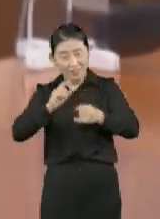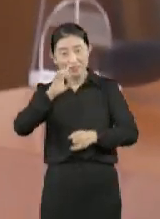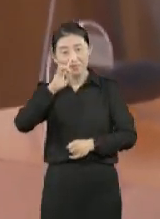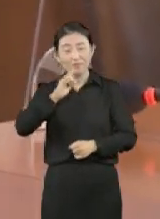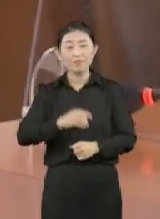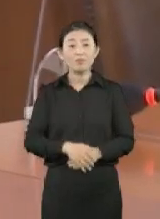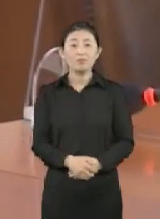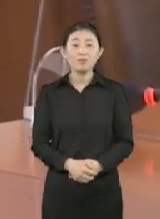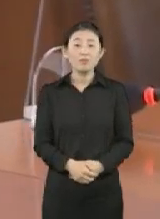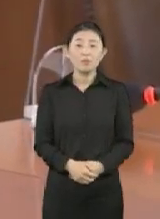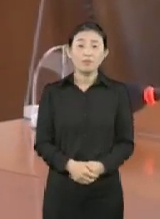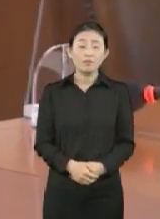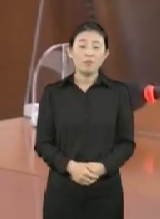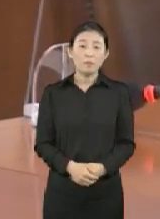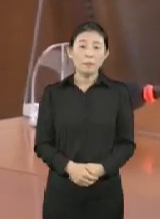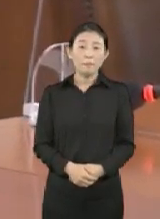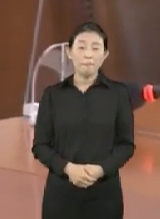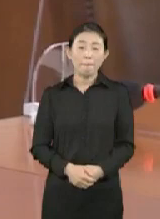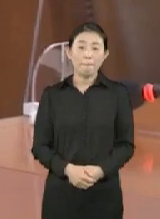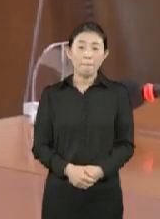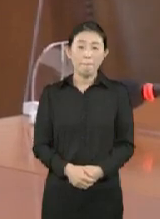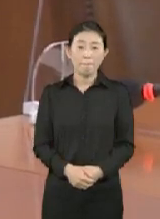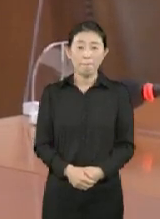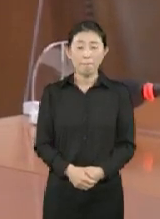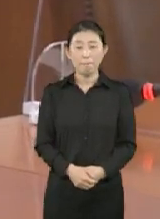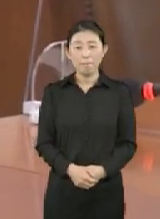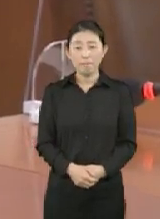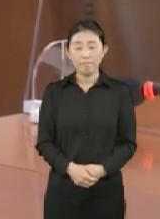쏠리고 있습니다 tjb 김성민 입니다